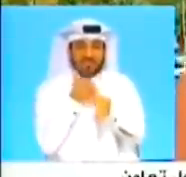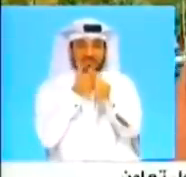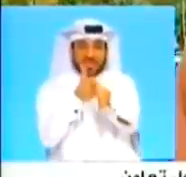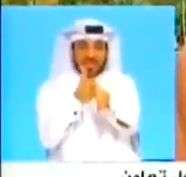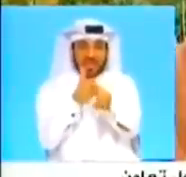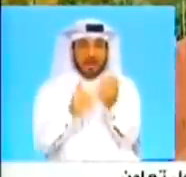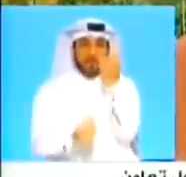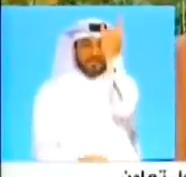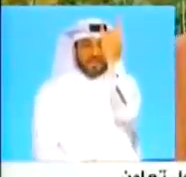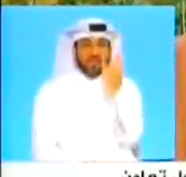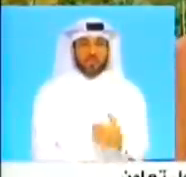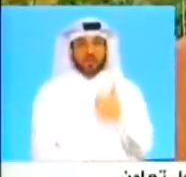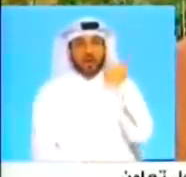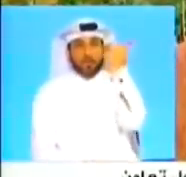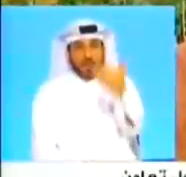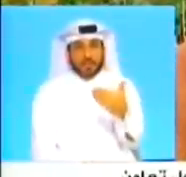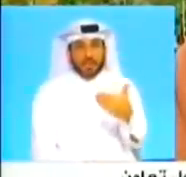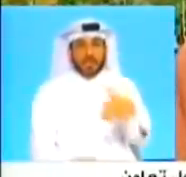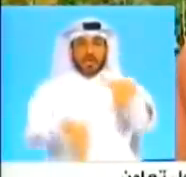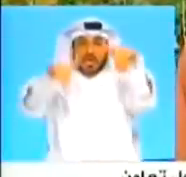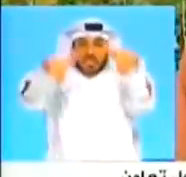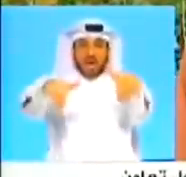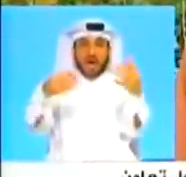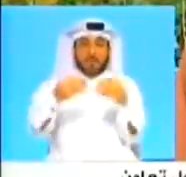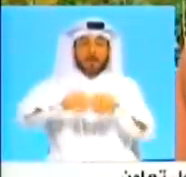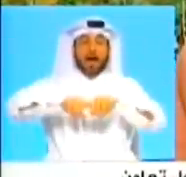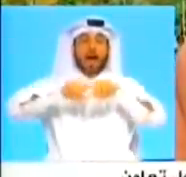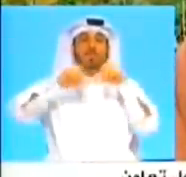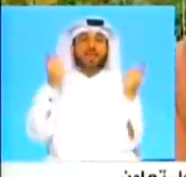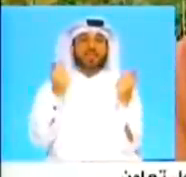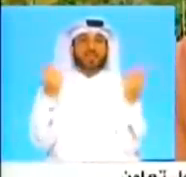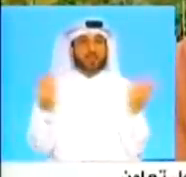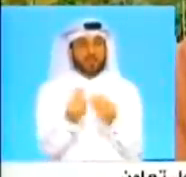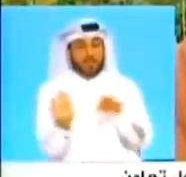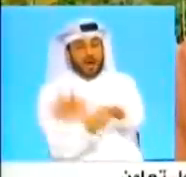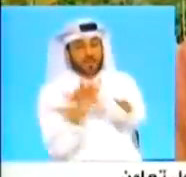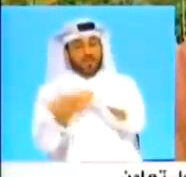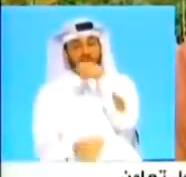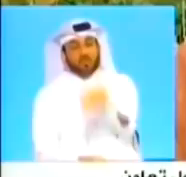بين الطرفين وسيخفف من المواجهة في أزمة أبيي،